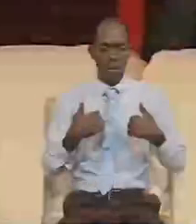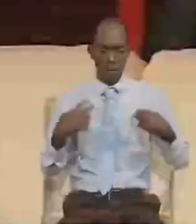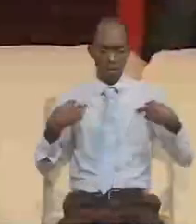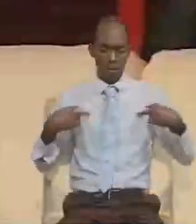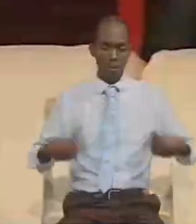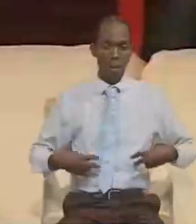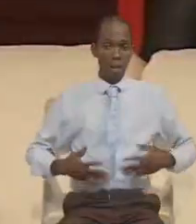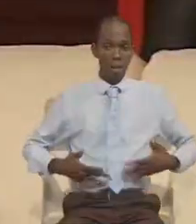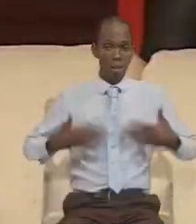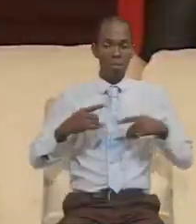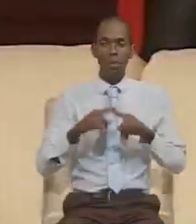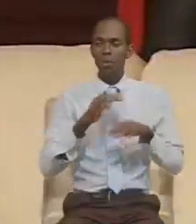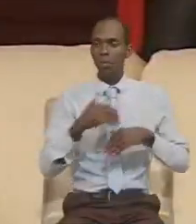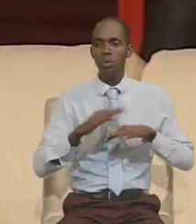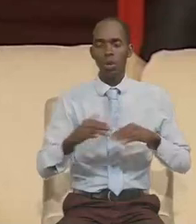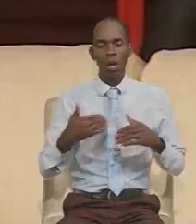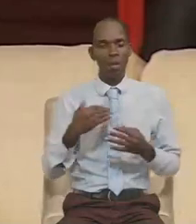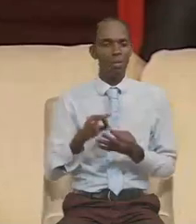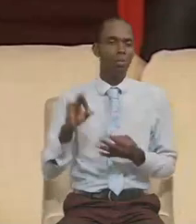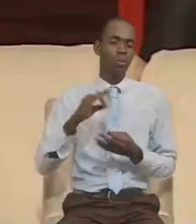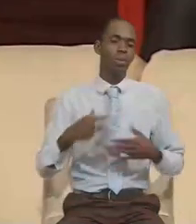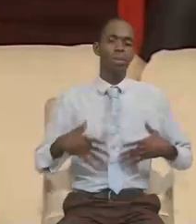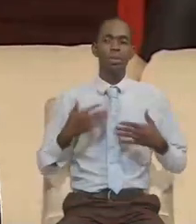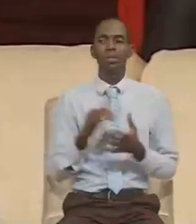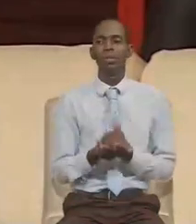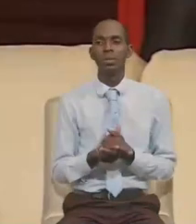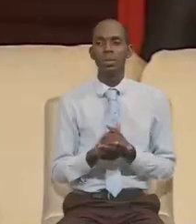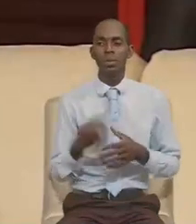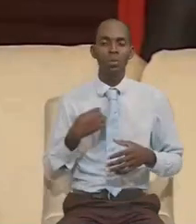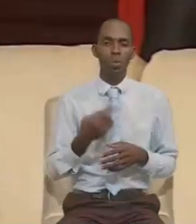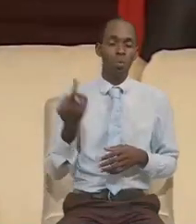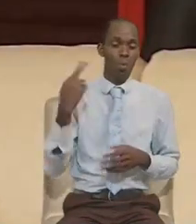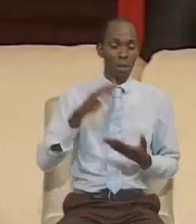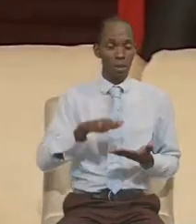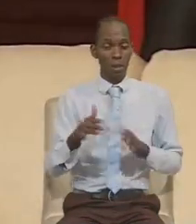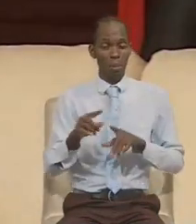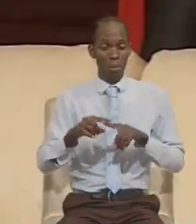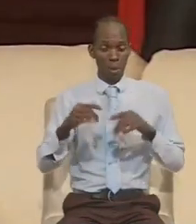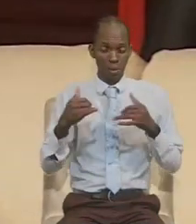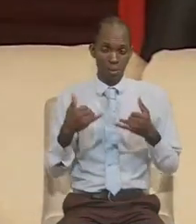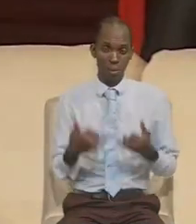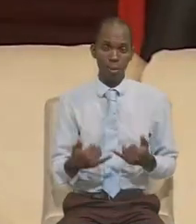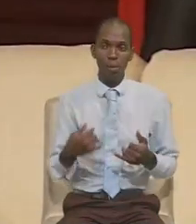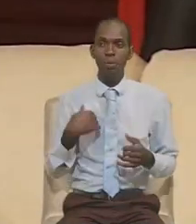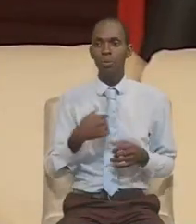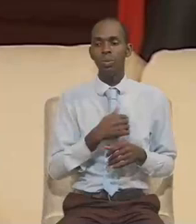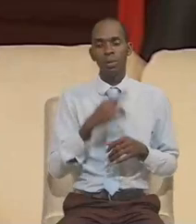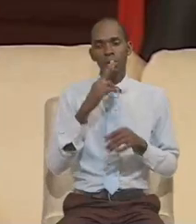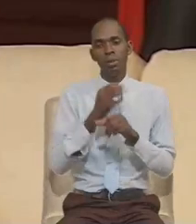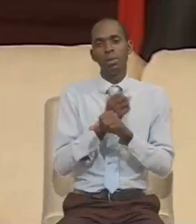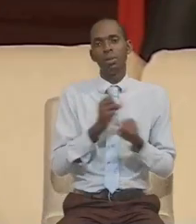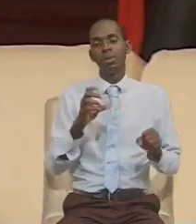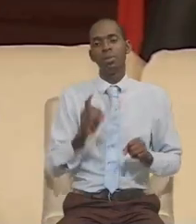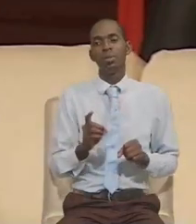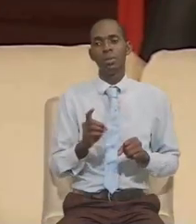vie spirituelle. Tu n'as pas la vie éternelle. Nous étions morts, mais maintenant, nous sommes sauvés. Il dit, il nous